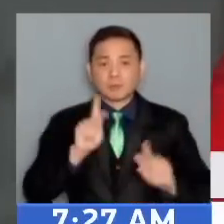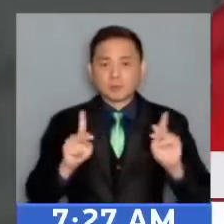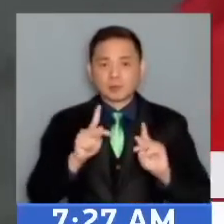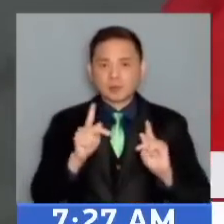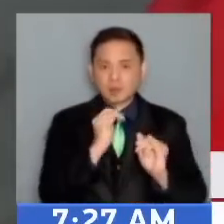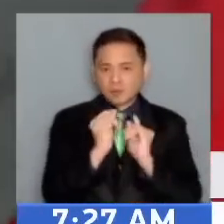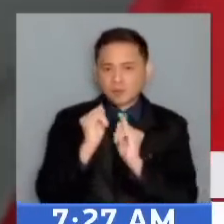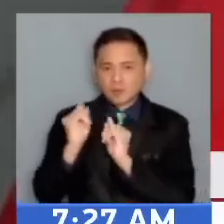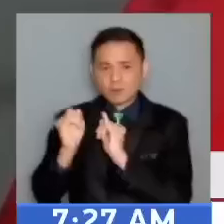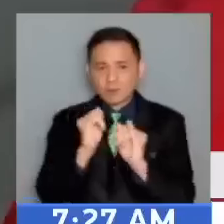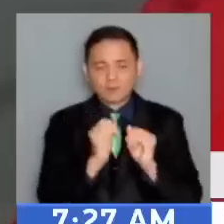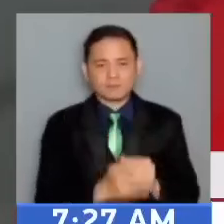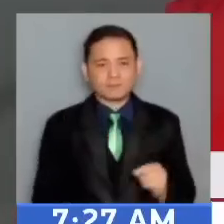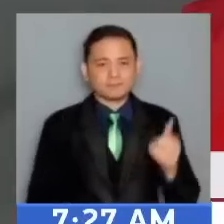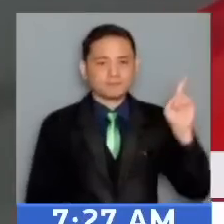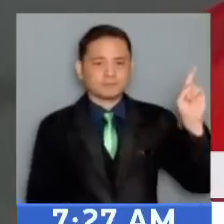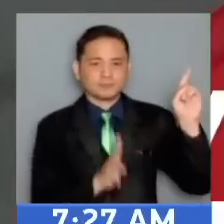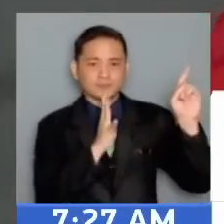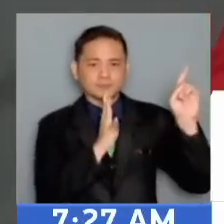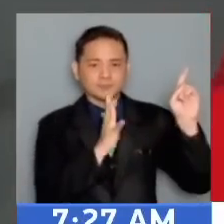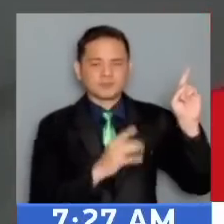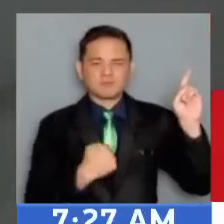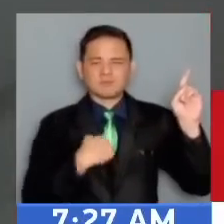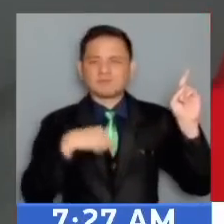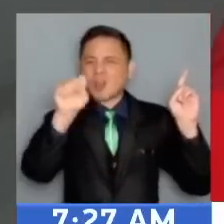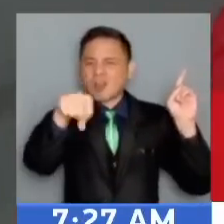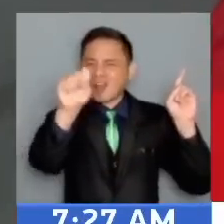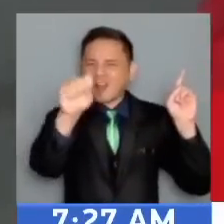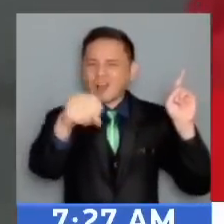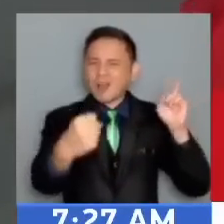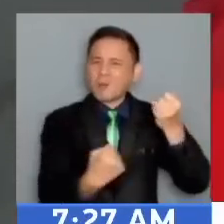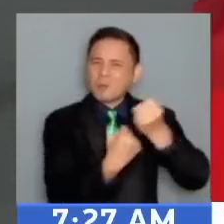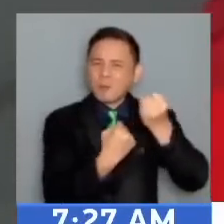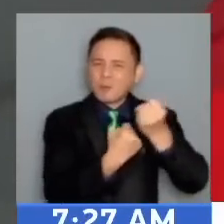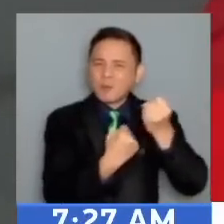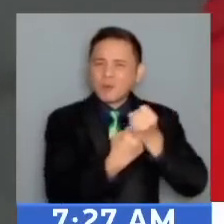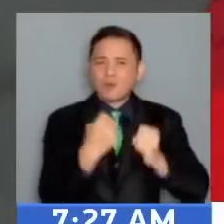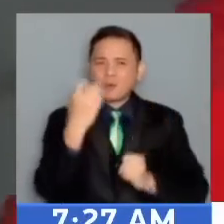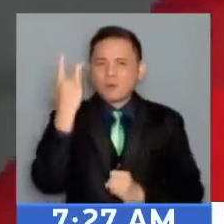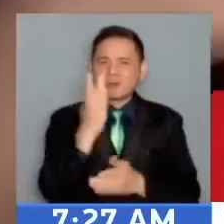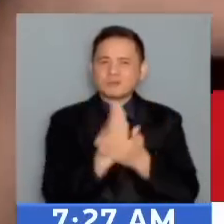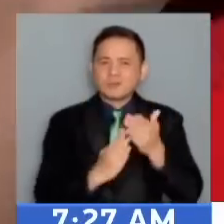ganun. At least alam natin yung limitation. May iba kasing driver na